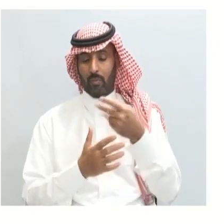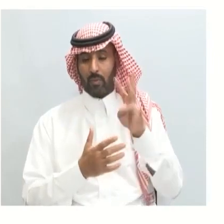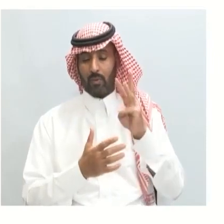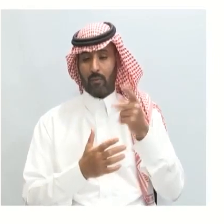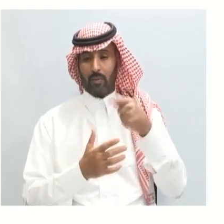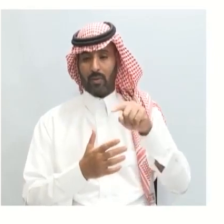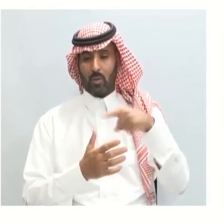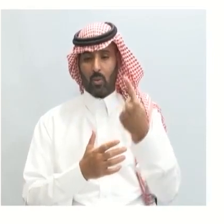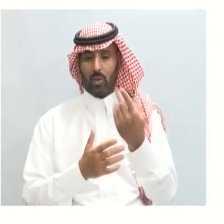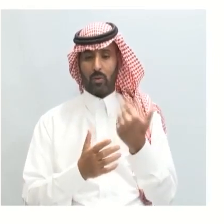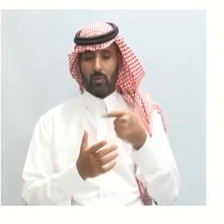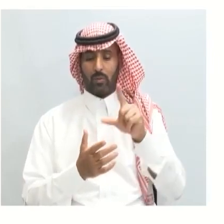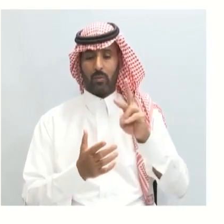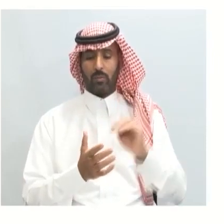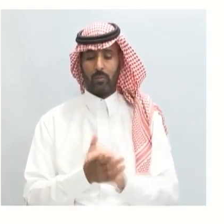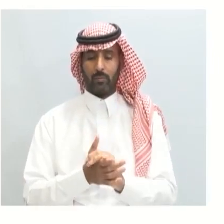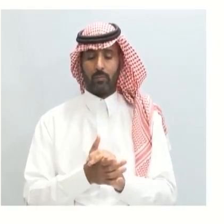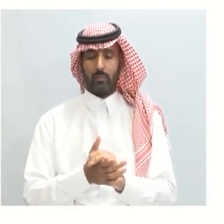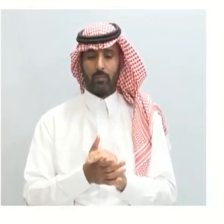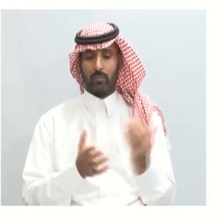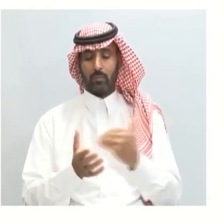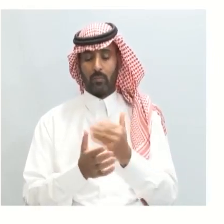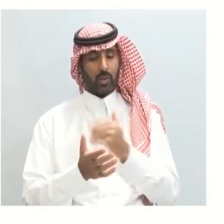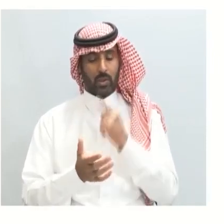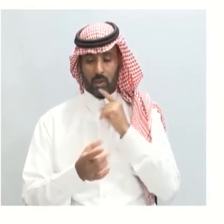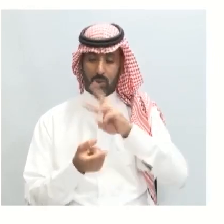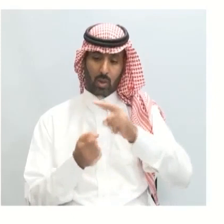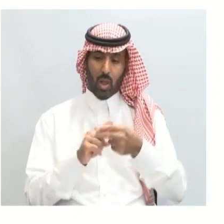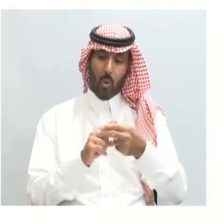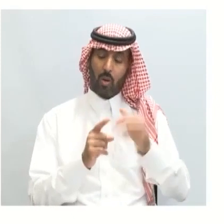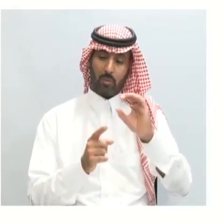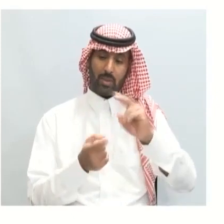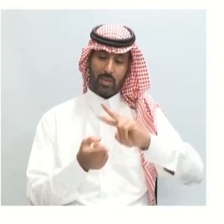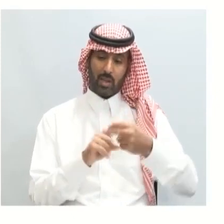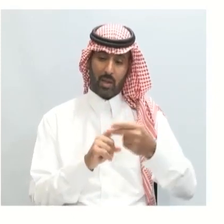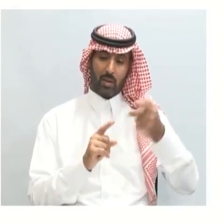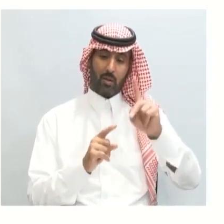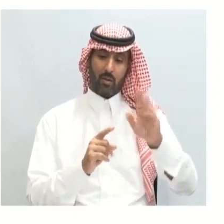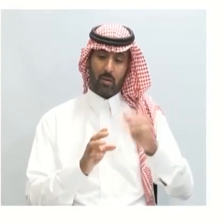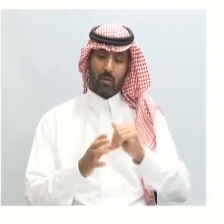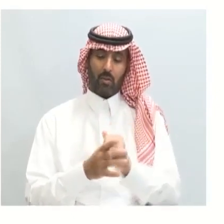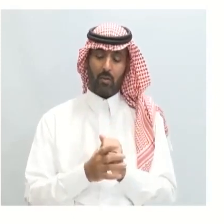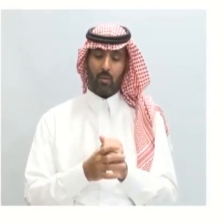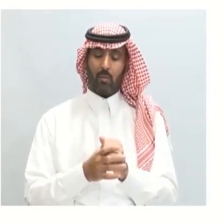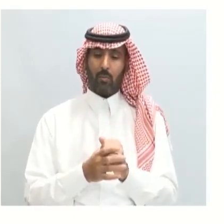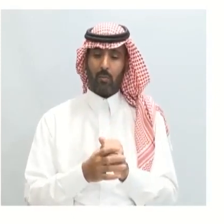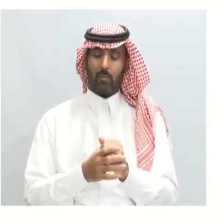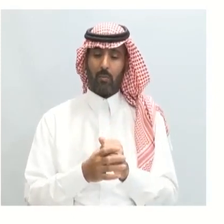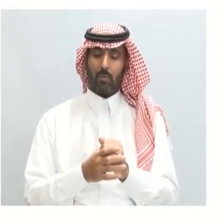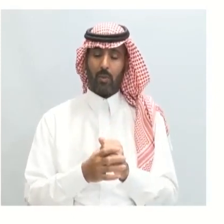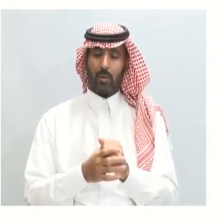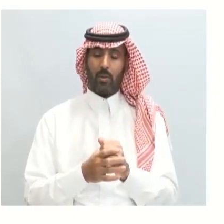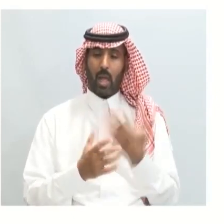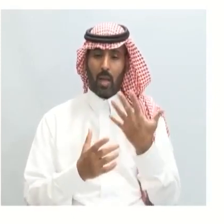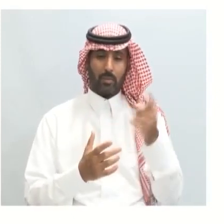3.1 لتر فهنا لا نحتاج التحويل لان اساسا معطى لدينا بالكفن سؤال